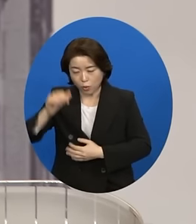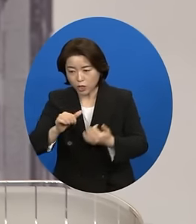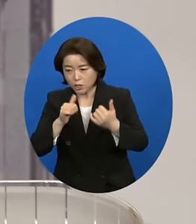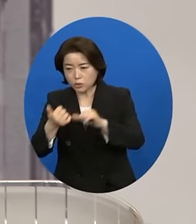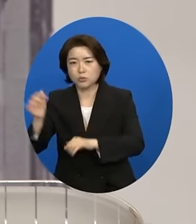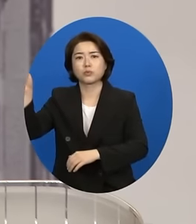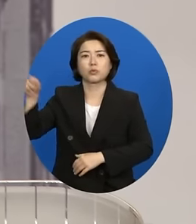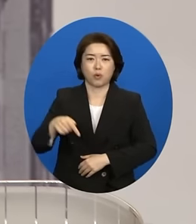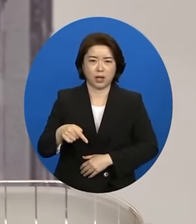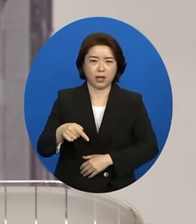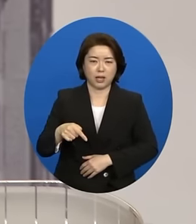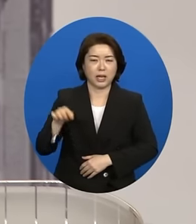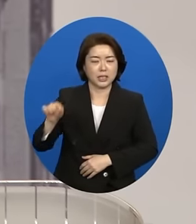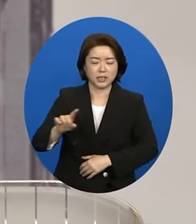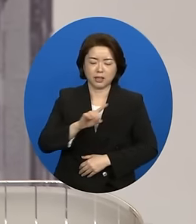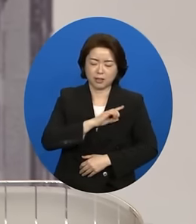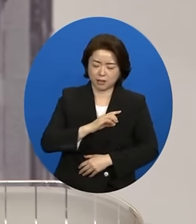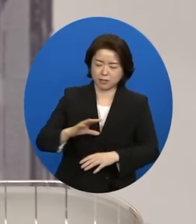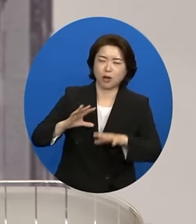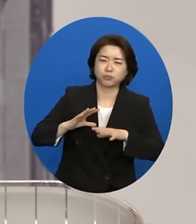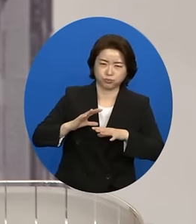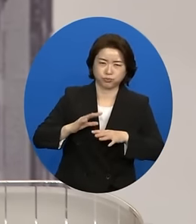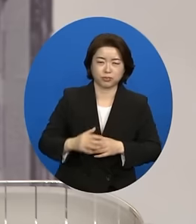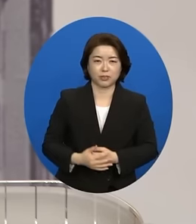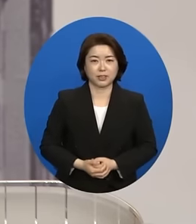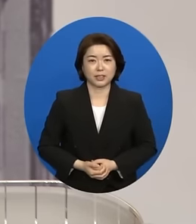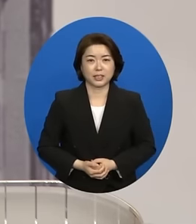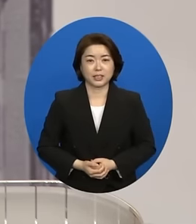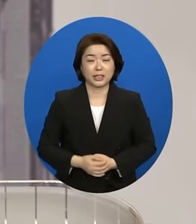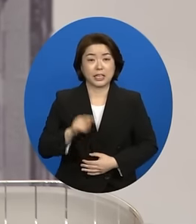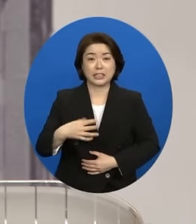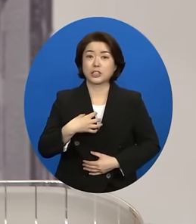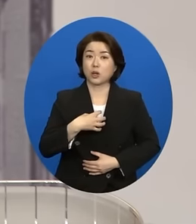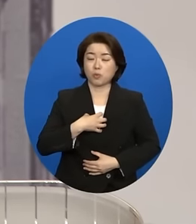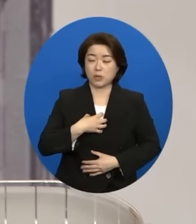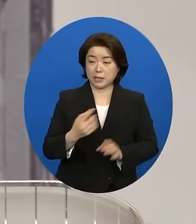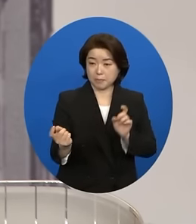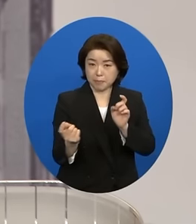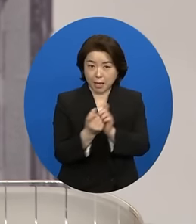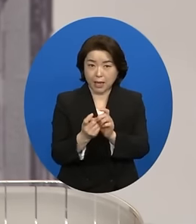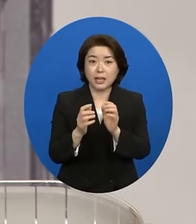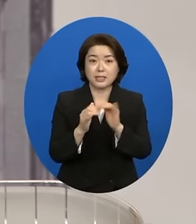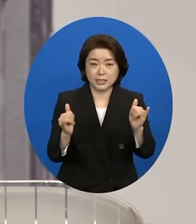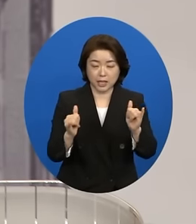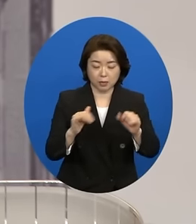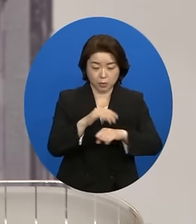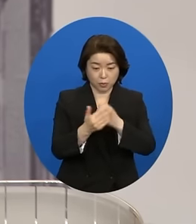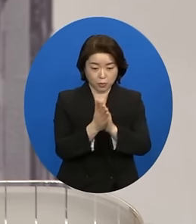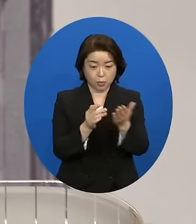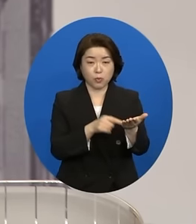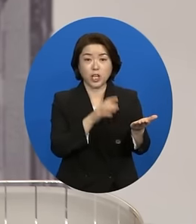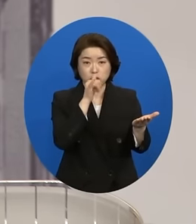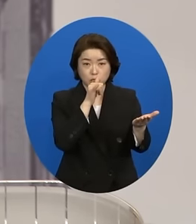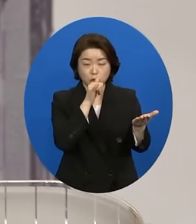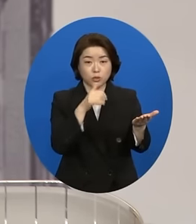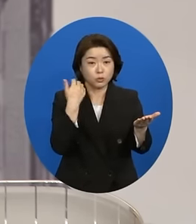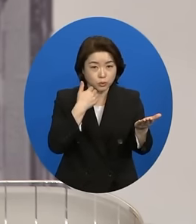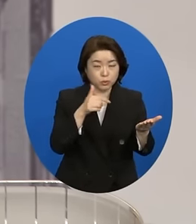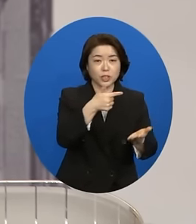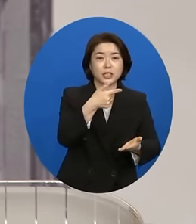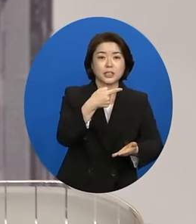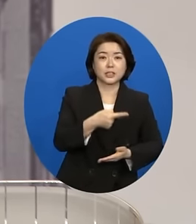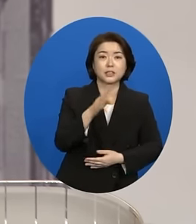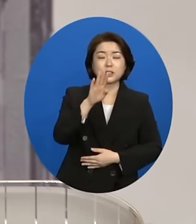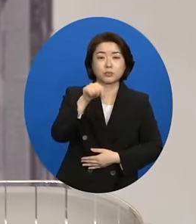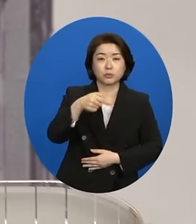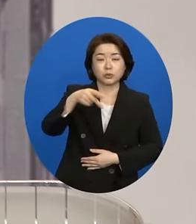됩니다. 이게 가장 무서운 거예요. 근데 이런 위기에 처한 사람이 바로 오늘 본문에 등장하는데 느부갓네살 왕이 바로